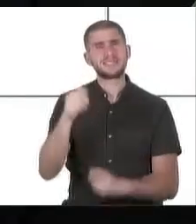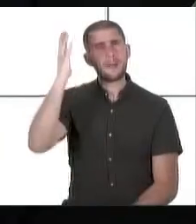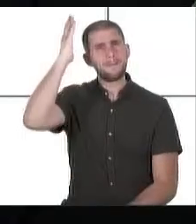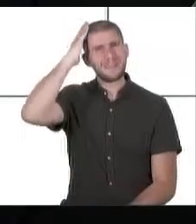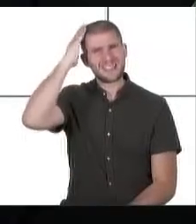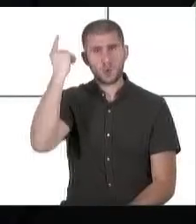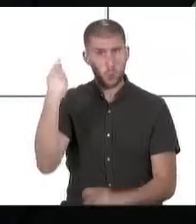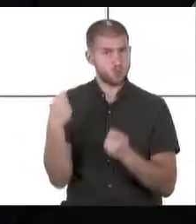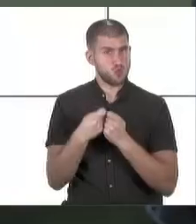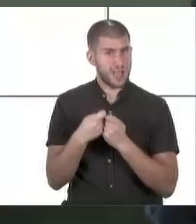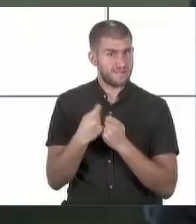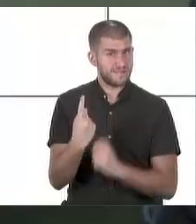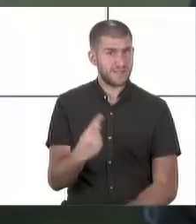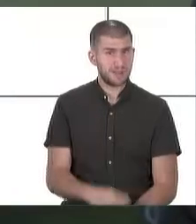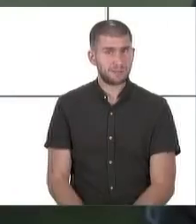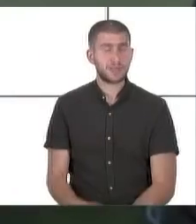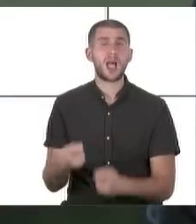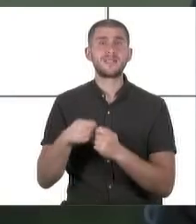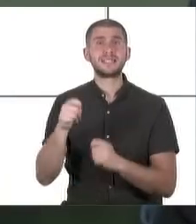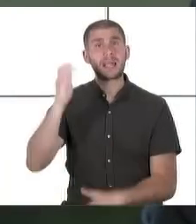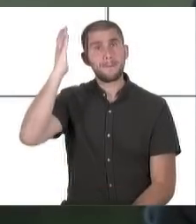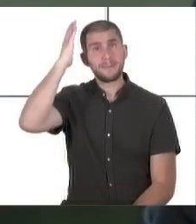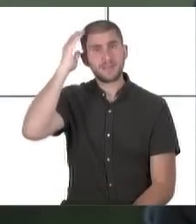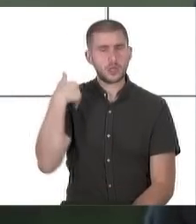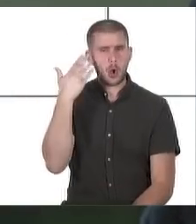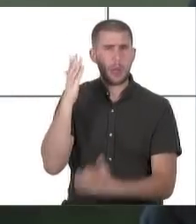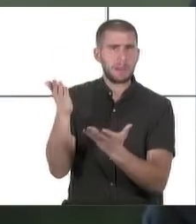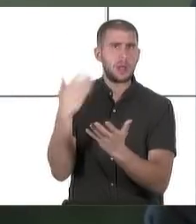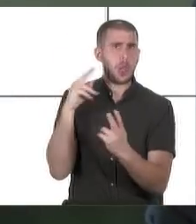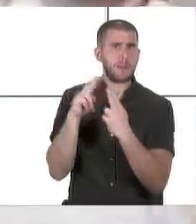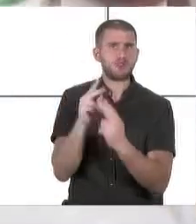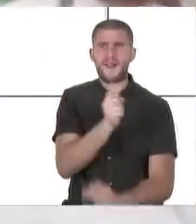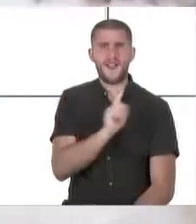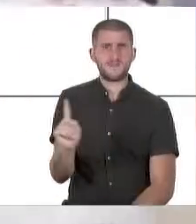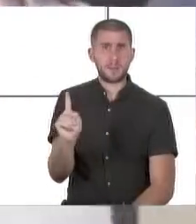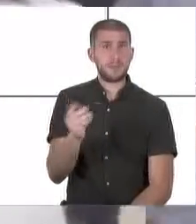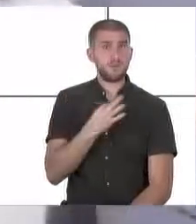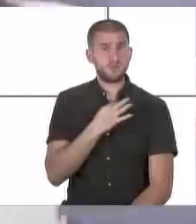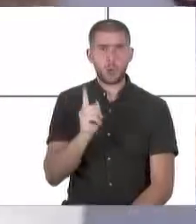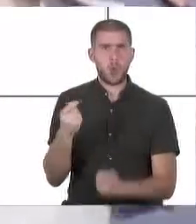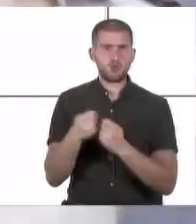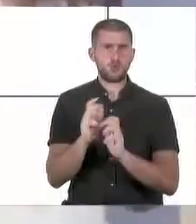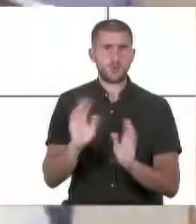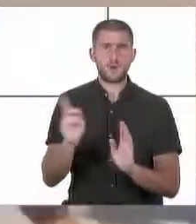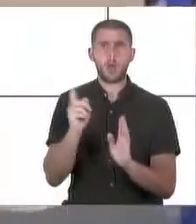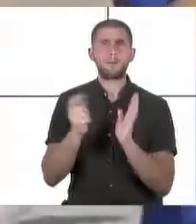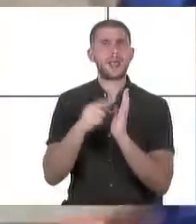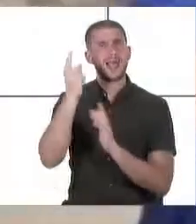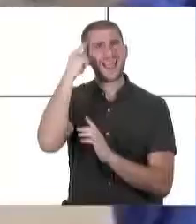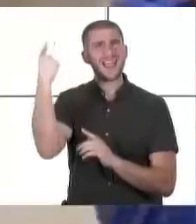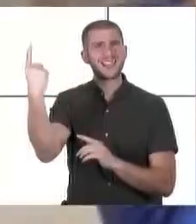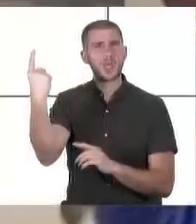שותף מבחינתך? חבר הכנסת בן גביר, אני לא מכיר אותו, לא פגשתי אותו אף פעם, בעיניי הוא לא שותף, לא בגלל